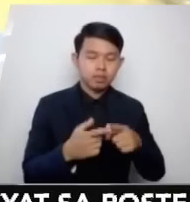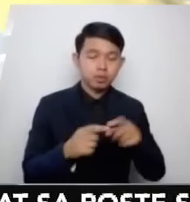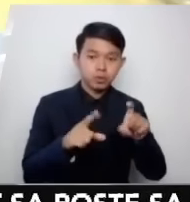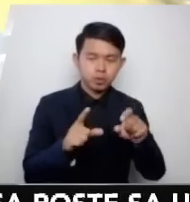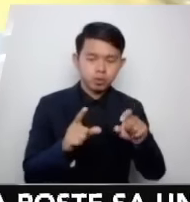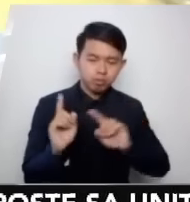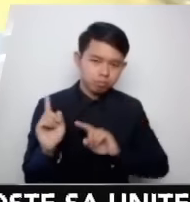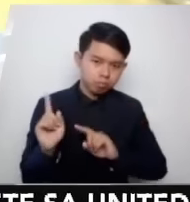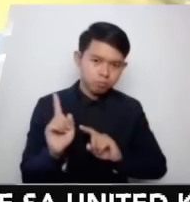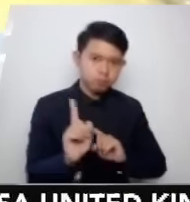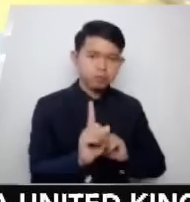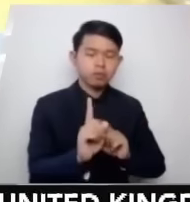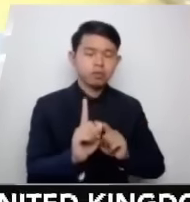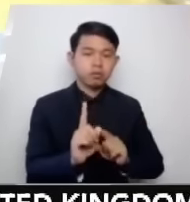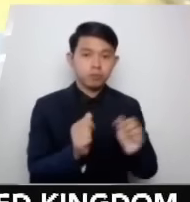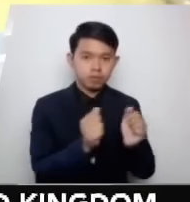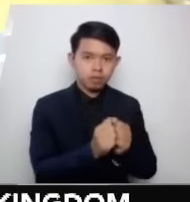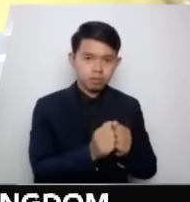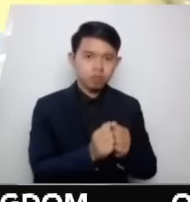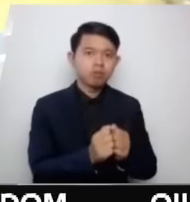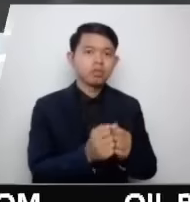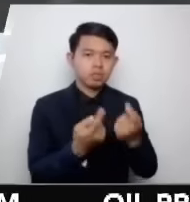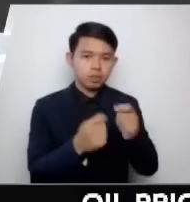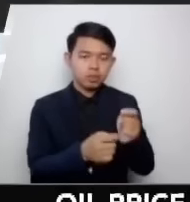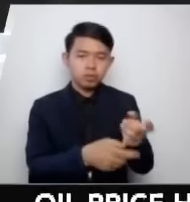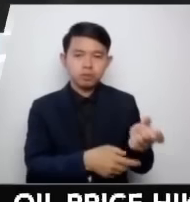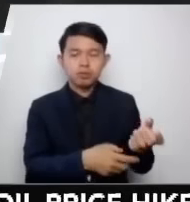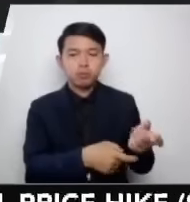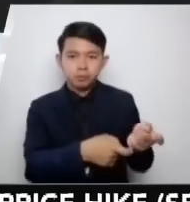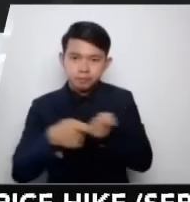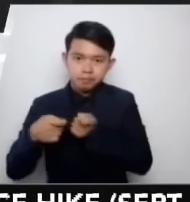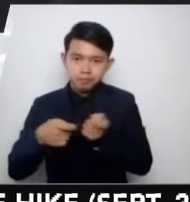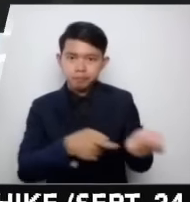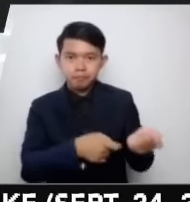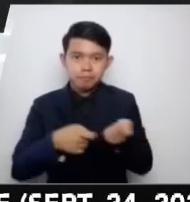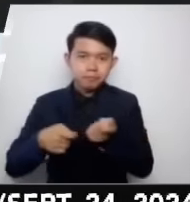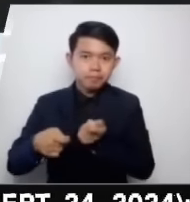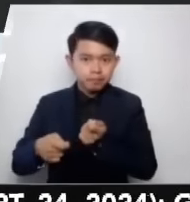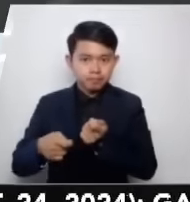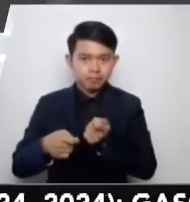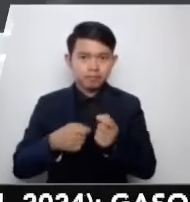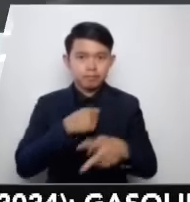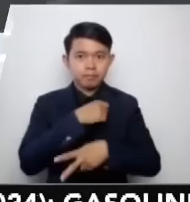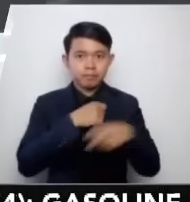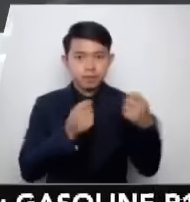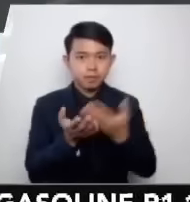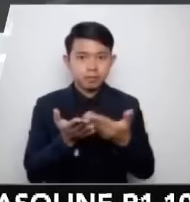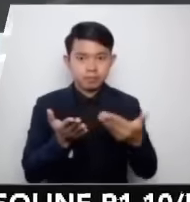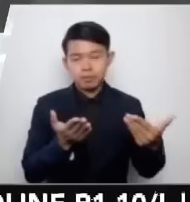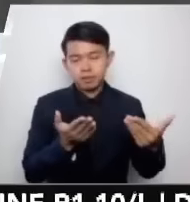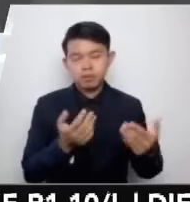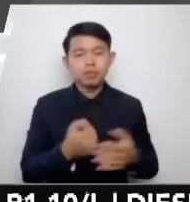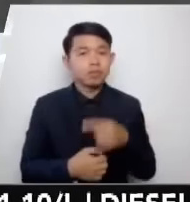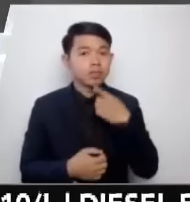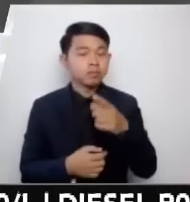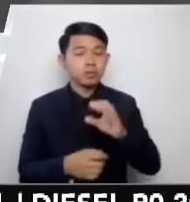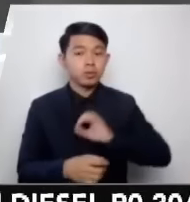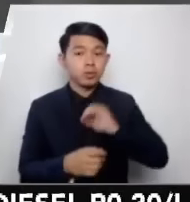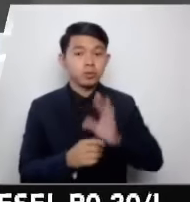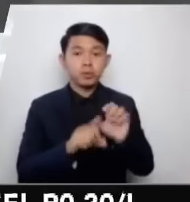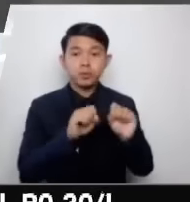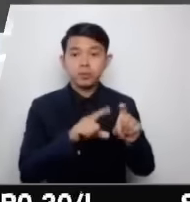kasama hanggang sa pinagtulungan na nilang buhatin at mabilis na isinakay sa tricycle ang kinuwang gamit. Ayon sa may-ari ng auto shop, kabilang sa